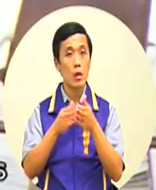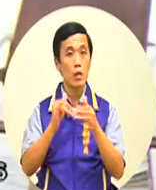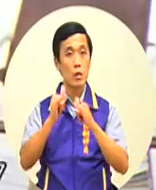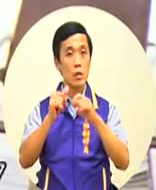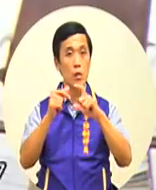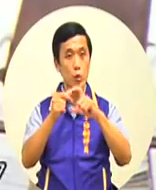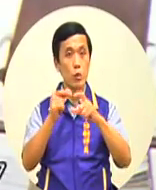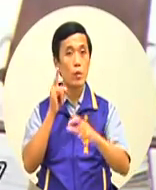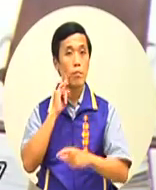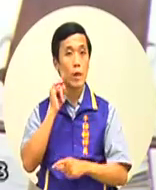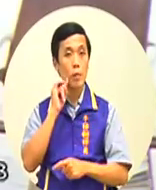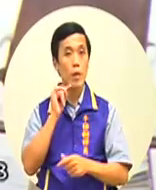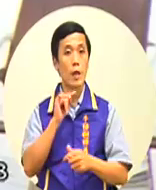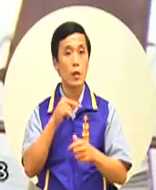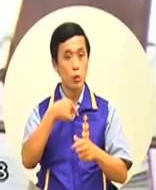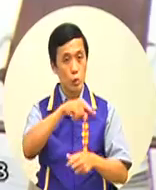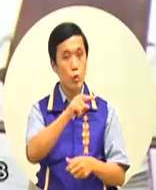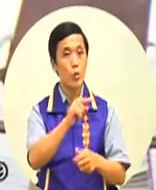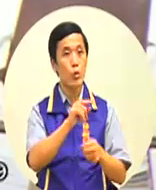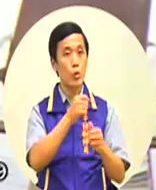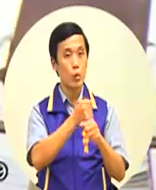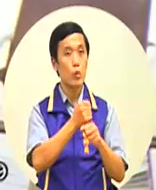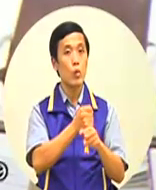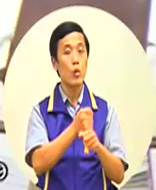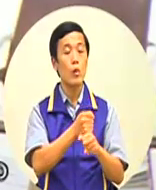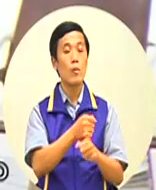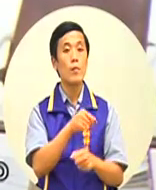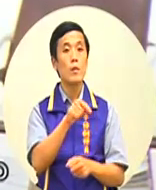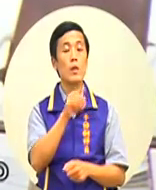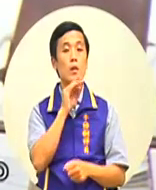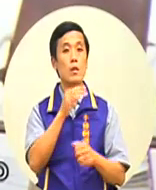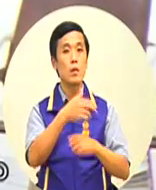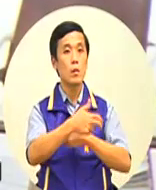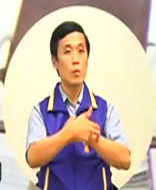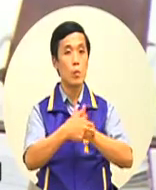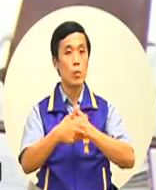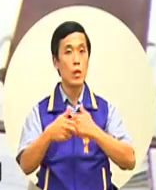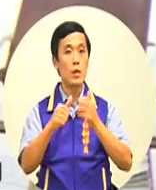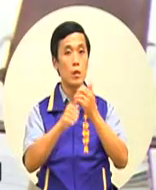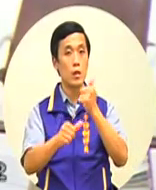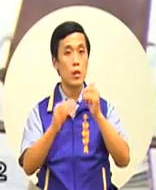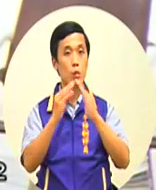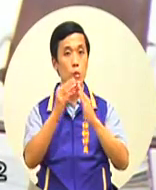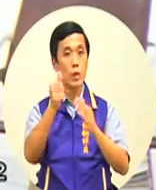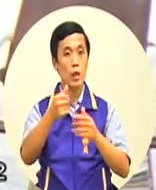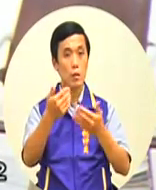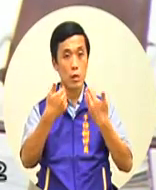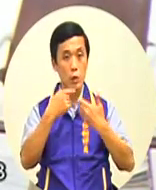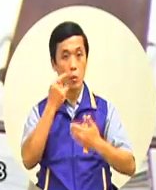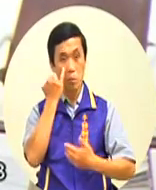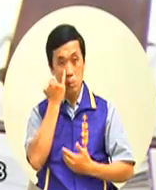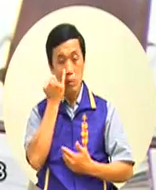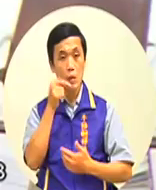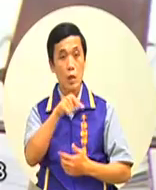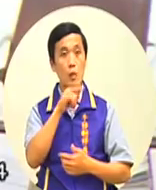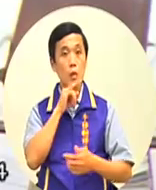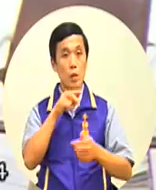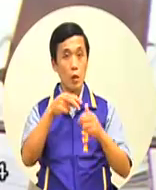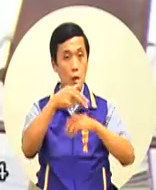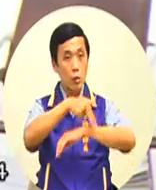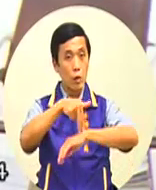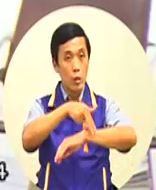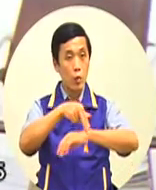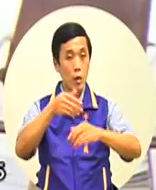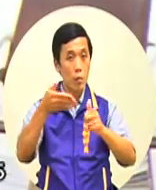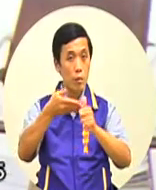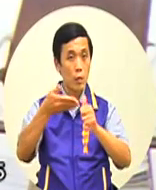哈来做啦，哈啊，所以说我们要如何呢？这个是卫生局长哈，他给我允诺说要做规划培训长照